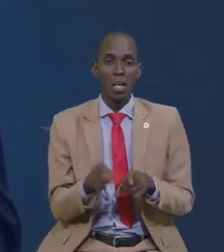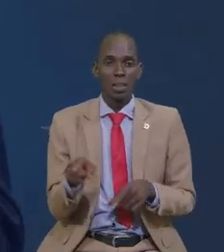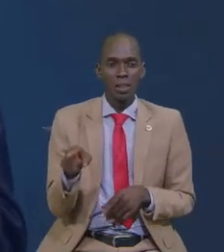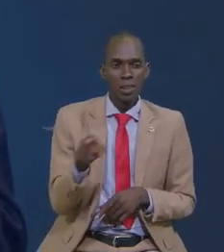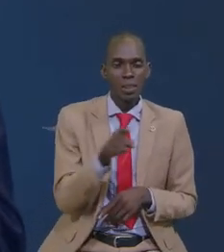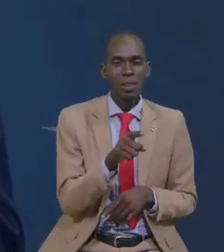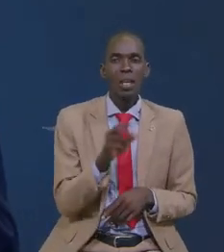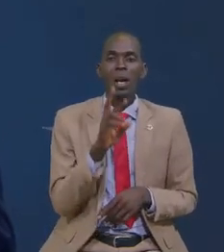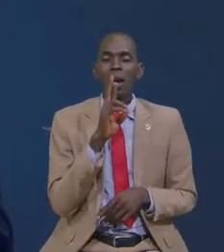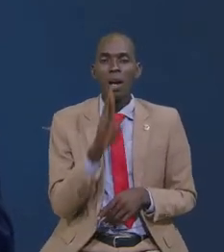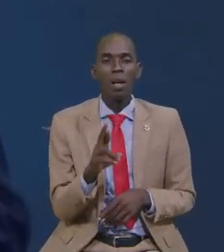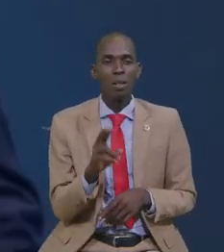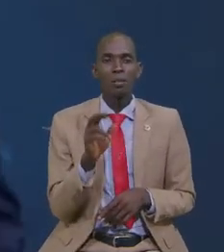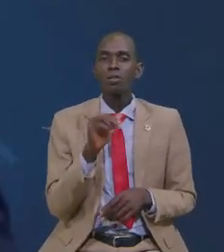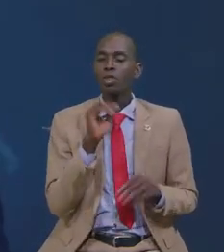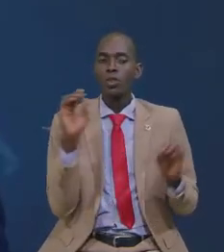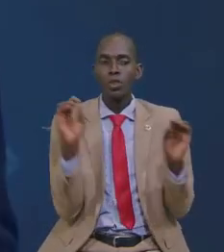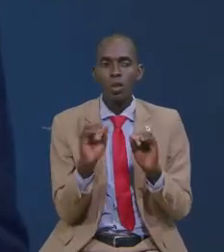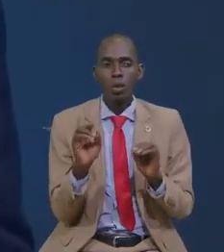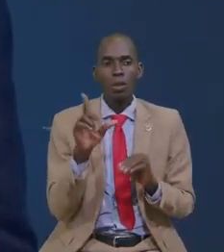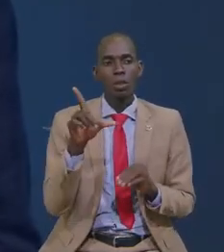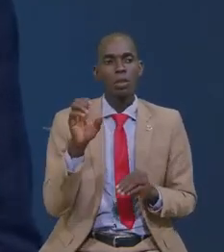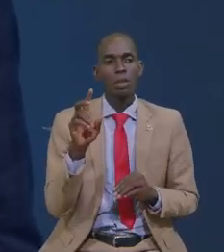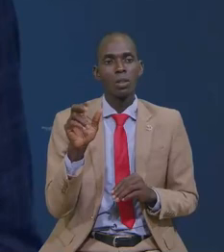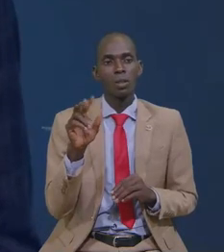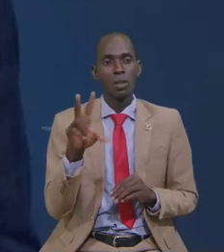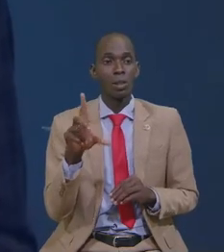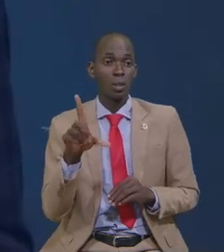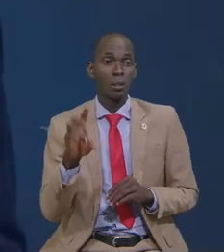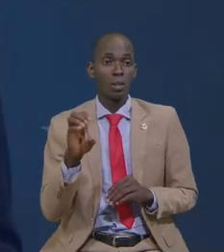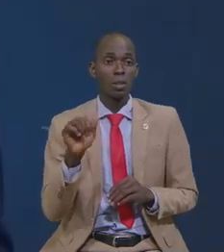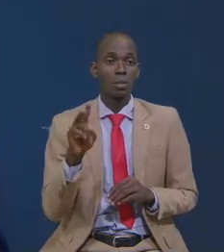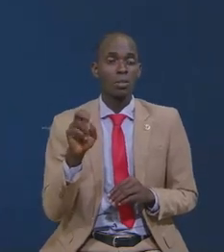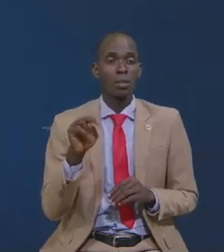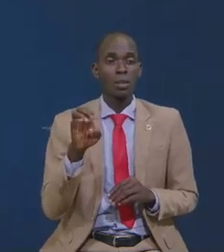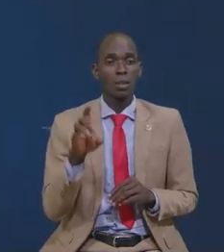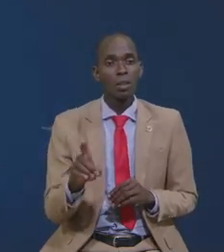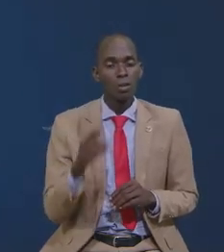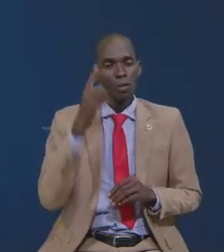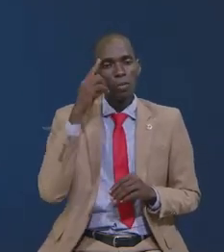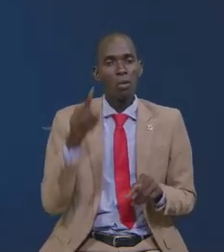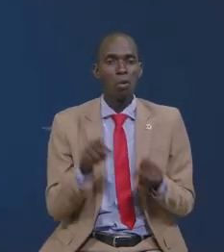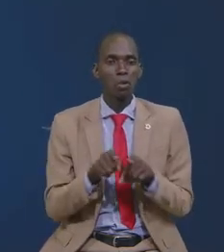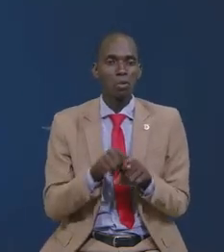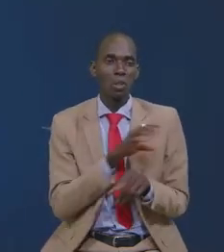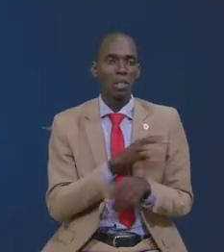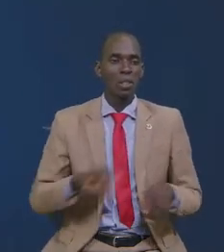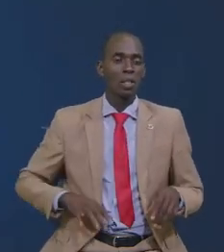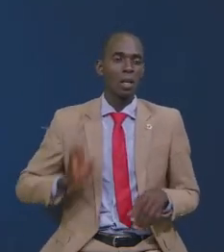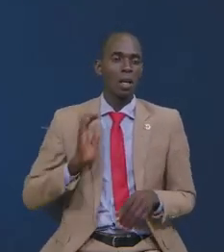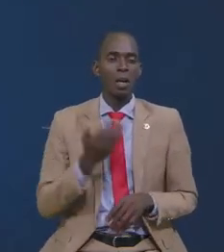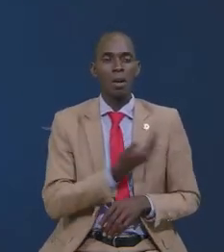Puisque vous êtes sans levain, car Christ, notre